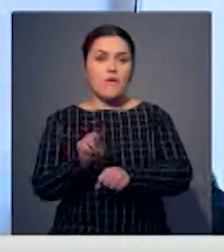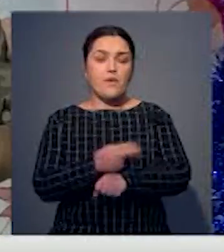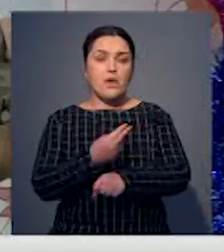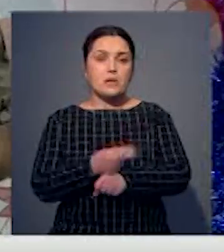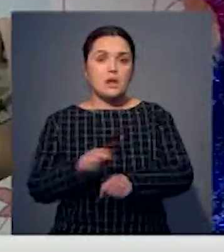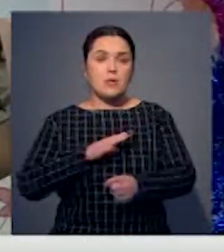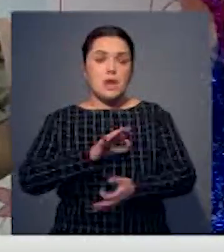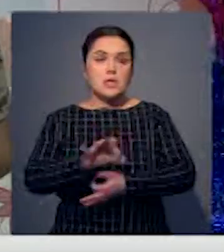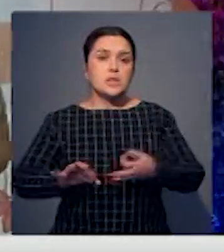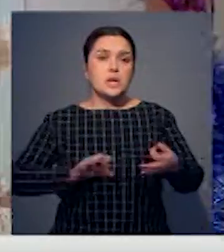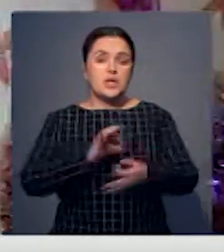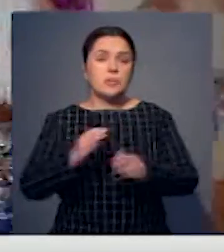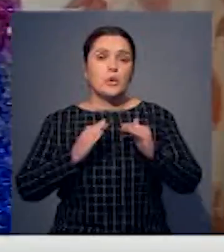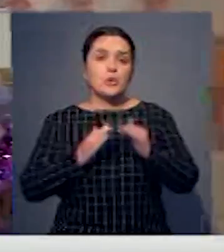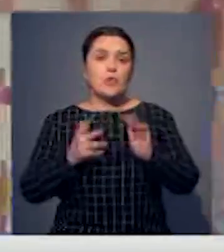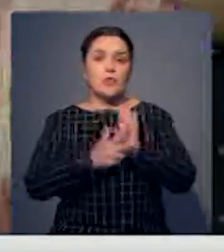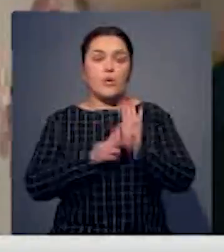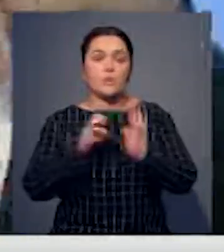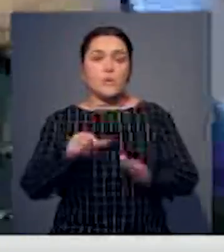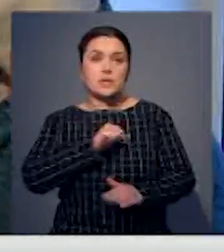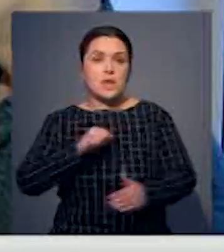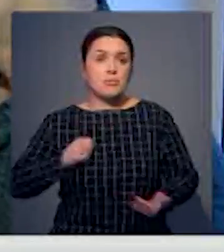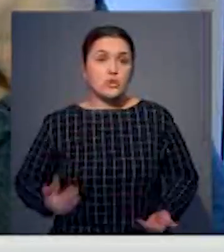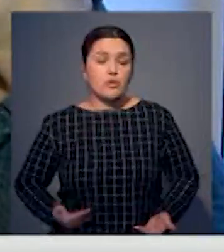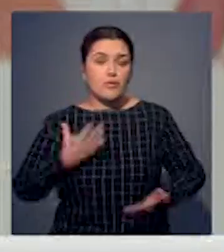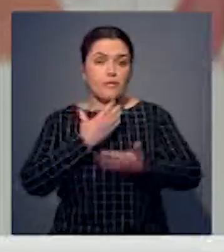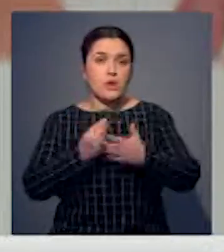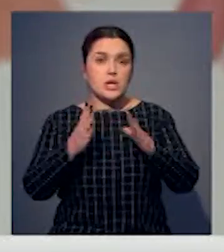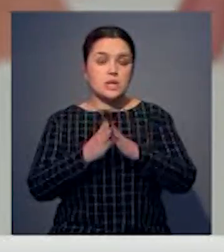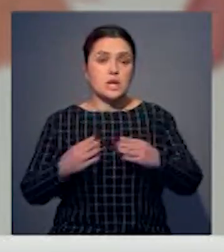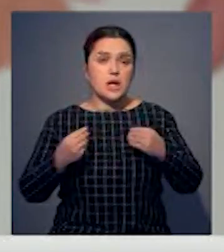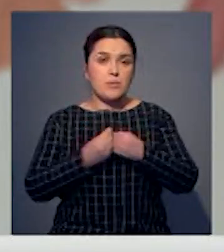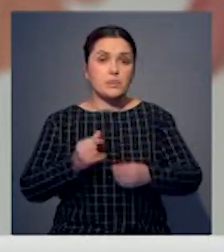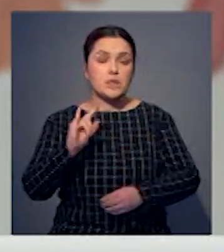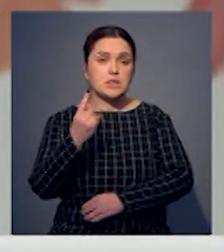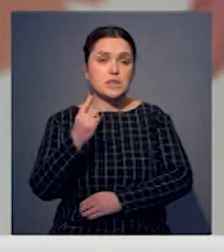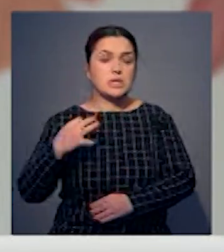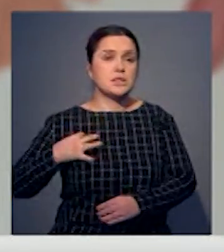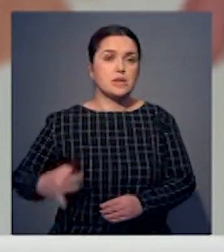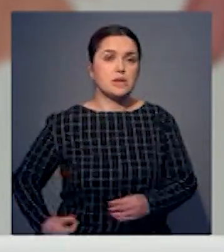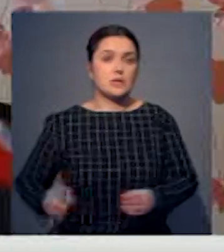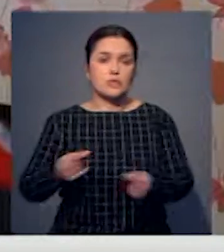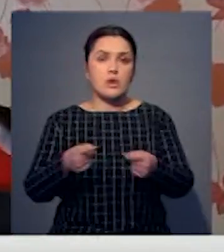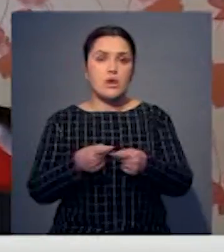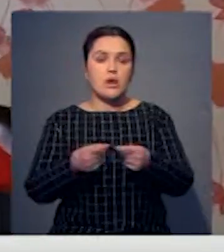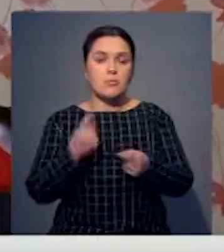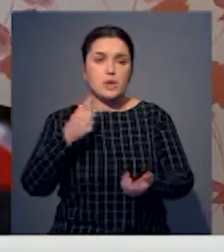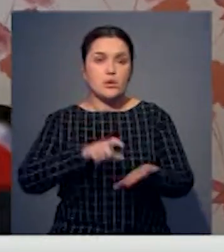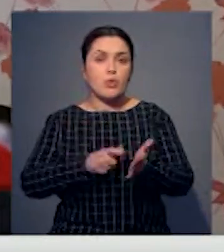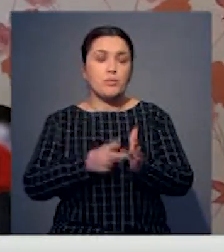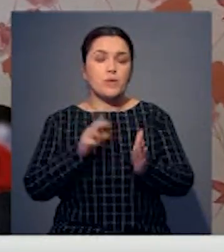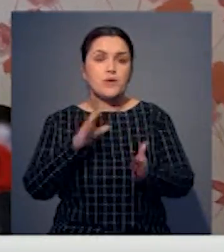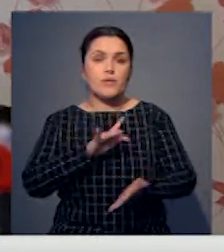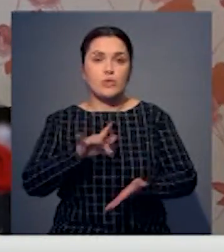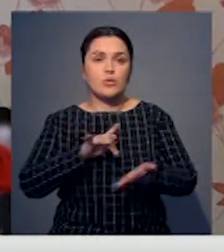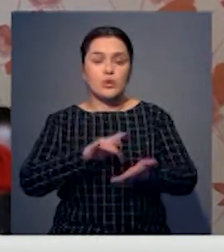в детском доме. Уже 8 лет живет самостоятельно. Со своей семьей, супругой и 3-летним сыном сейчас снимает однушку в спальном районе Кустаная.